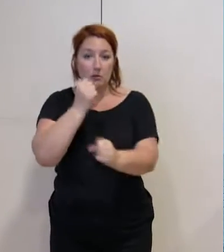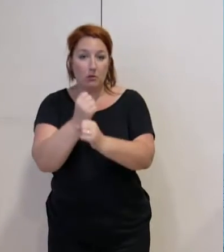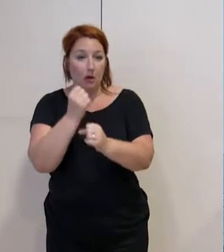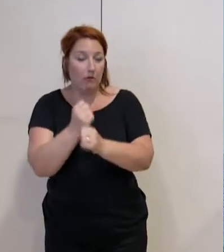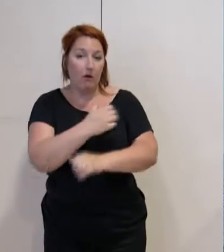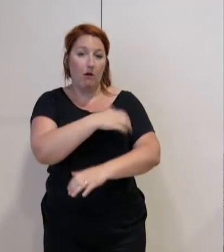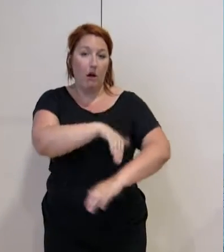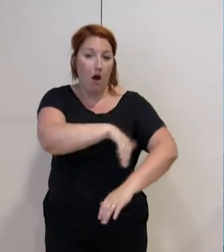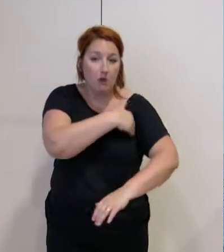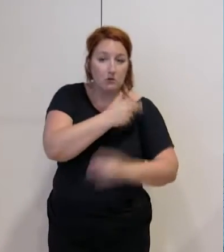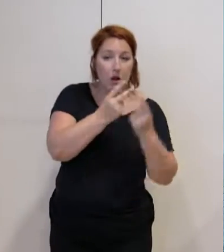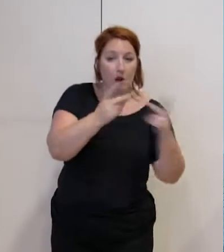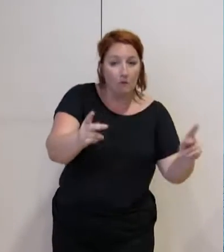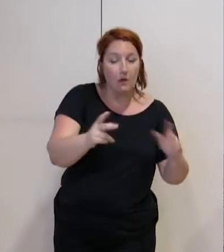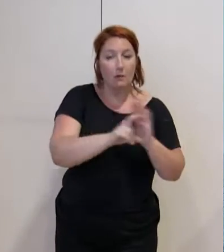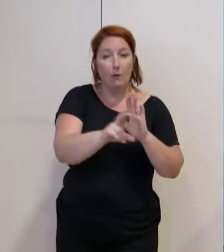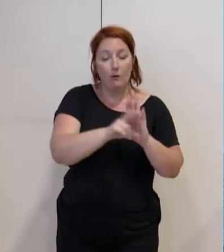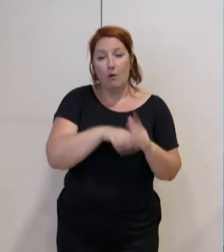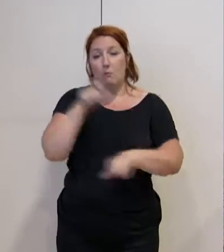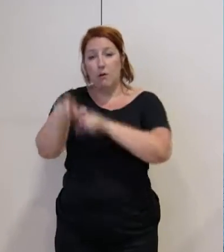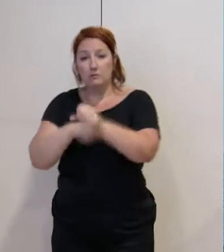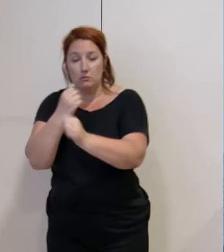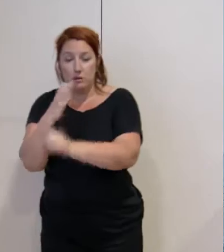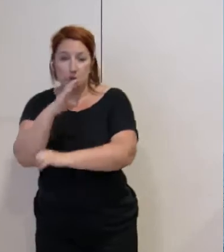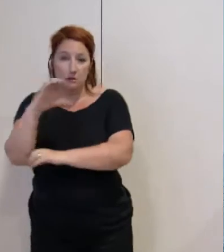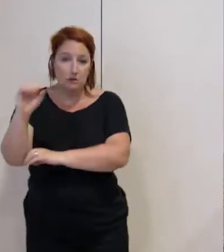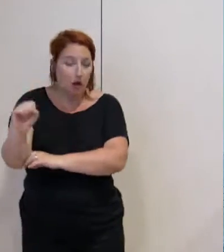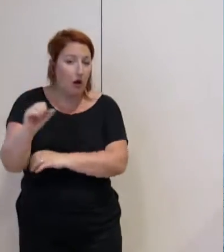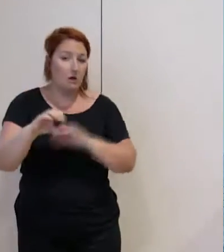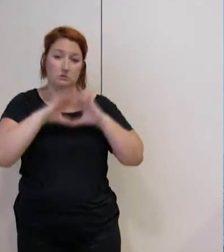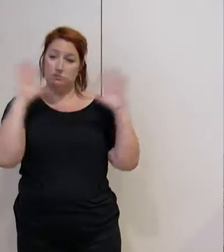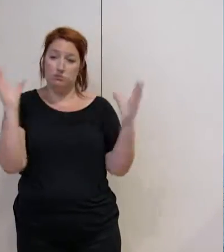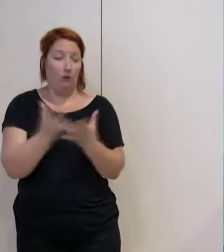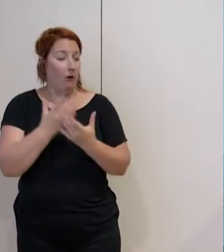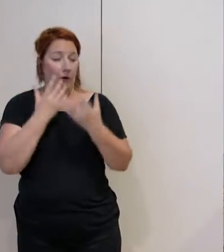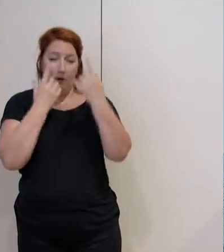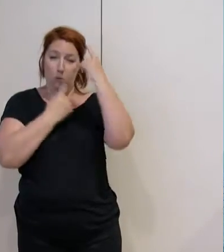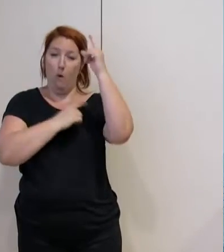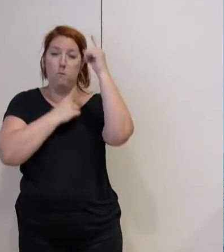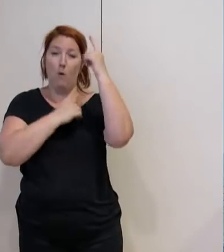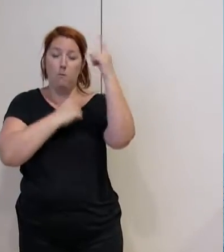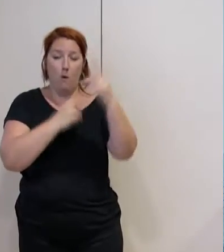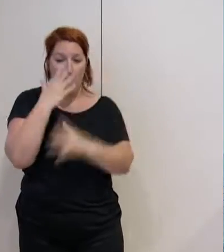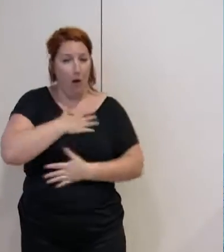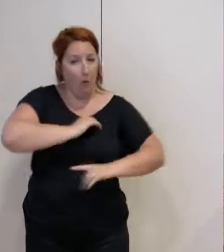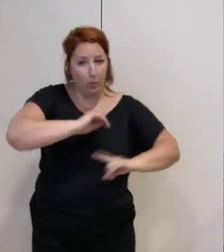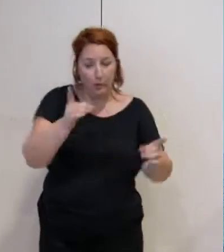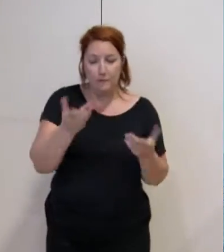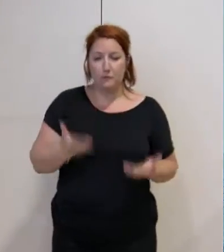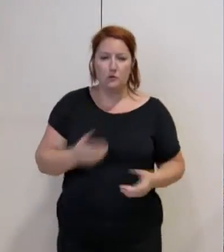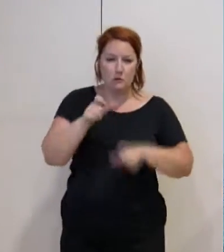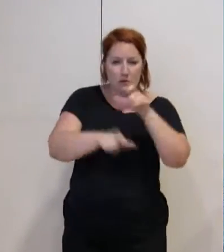et du CCAS. Aujourd'hui, massivement, habitants, usagers, agents,